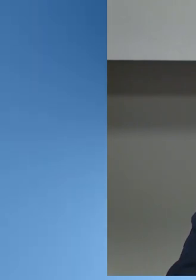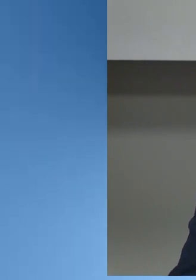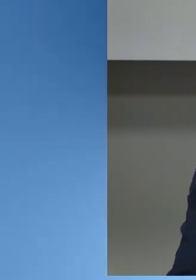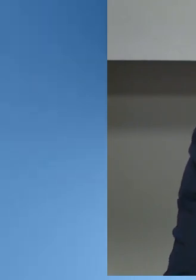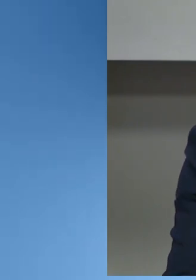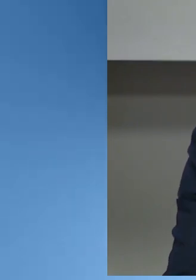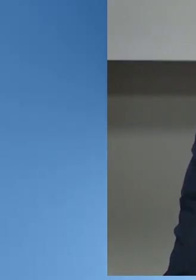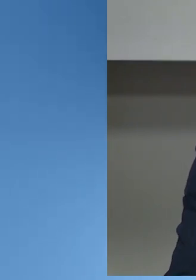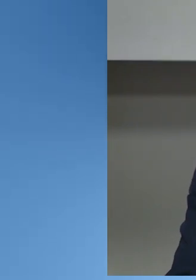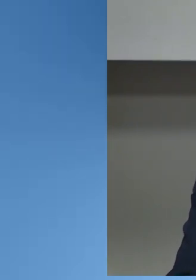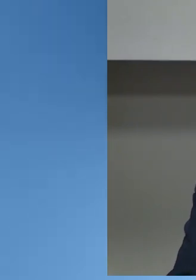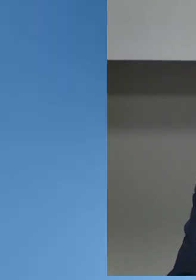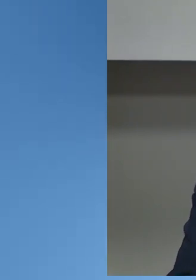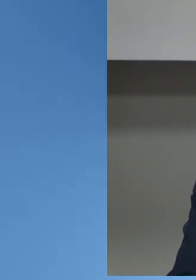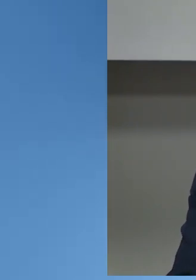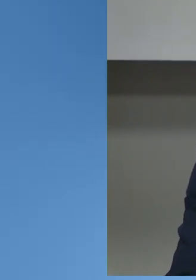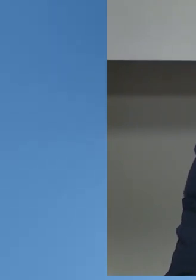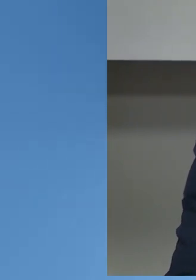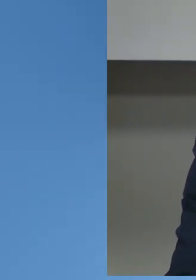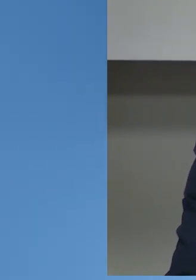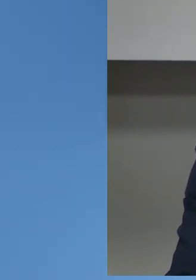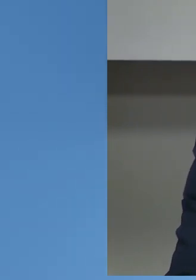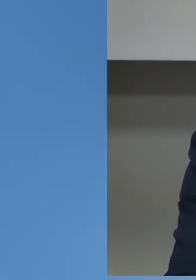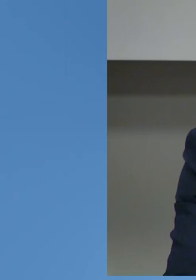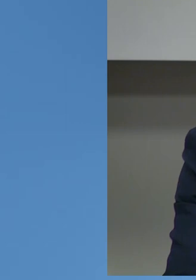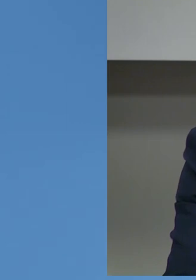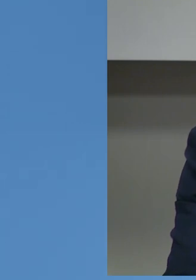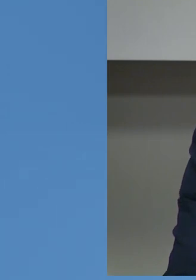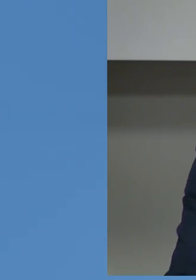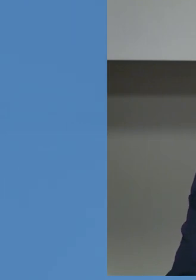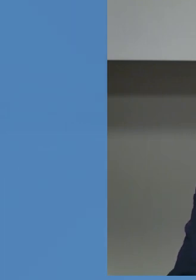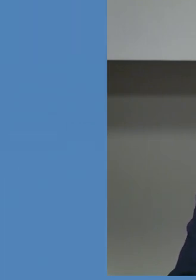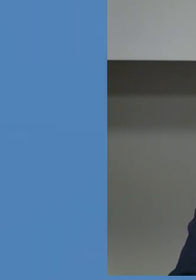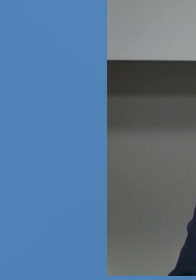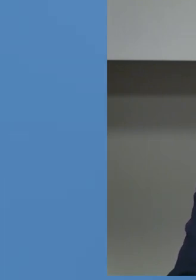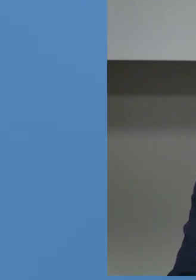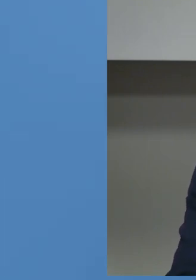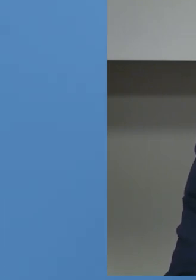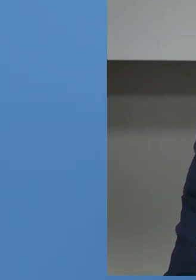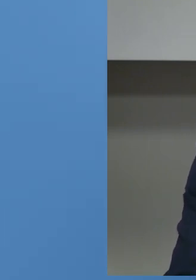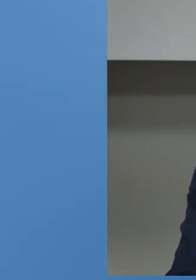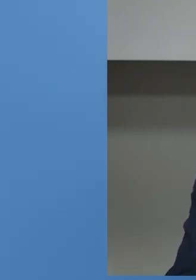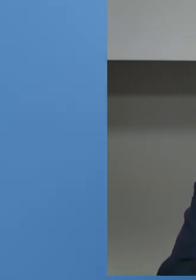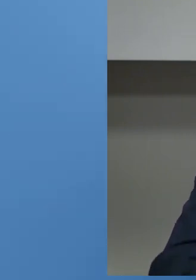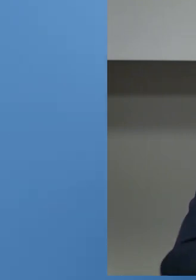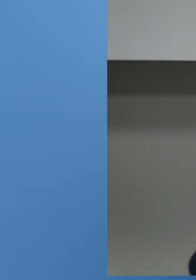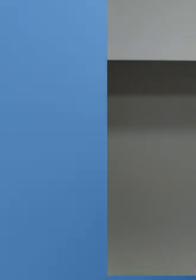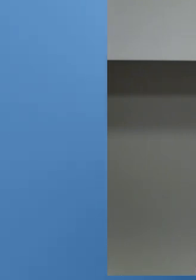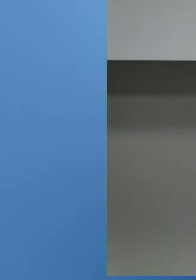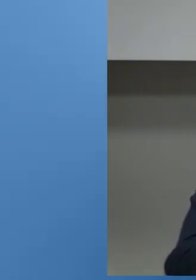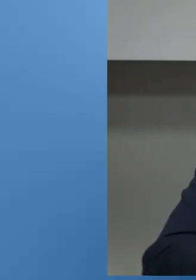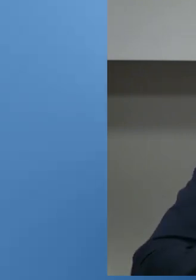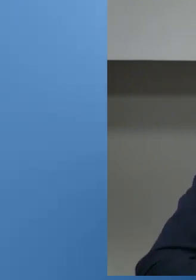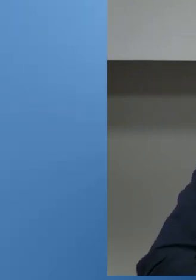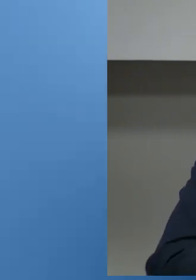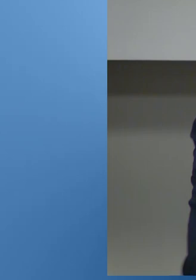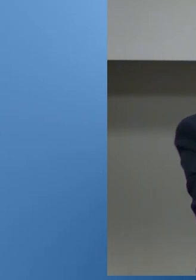organisation et j'ai assumé la présidence la coprésidence en 2021 la coprésidence en l'année 2023 mais voyez vous pourriez